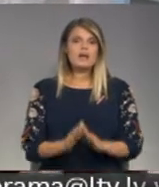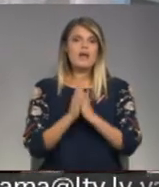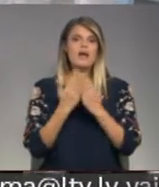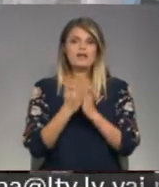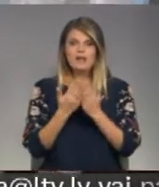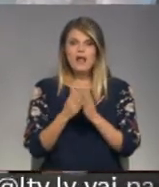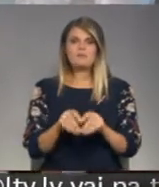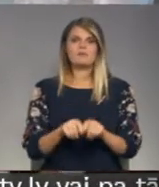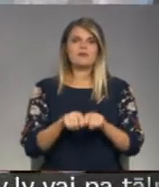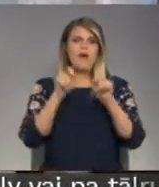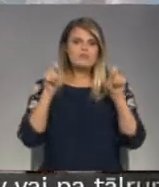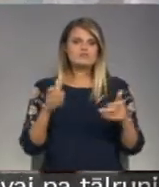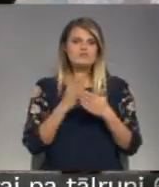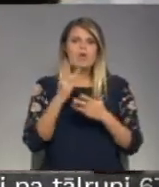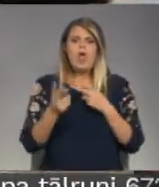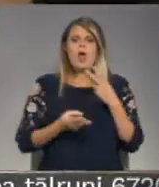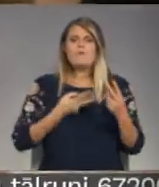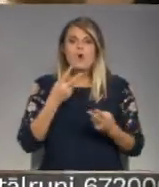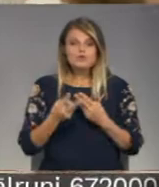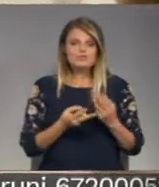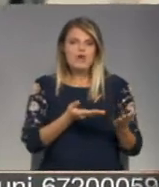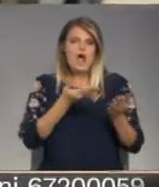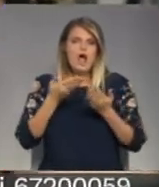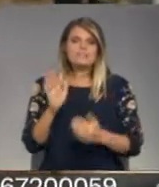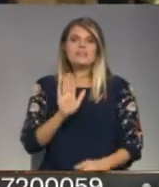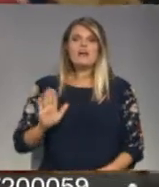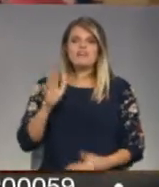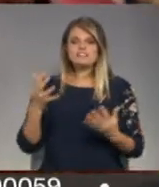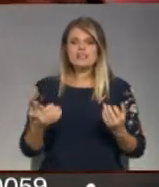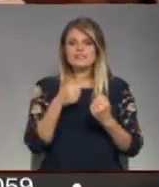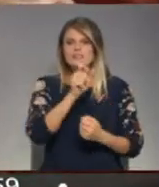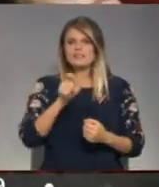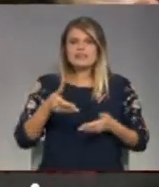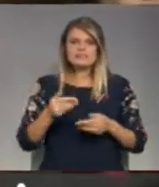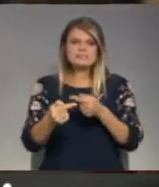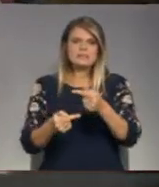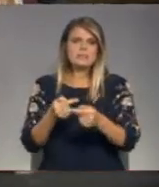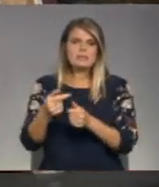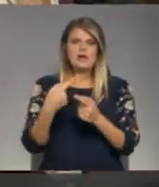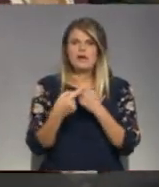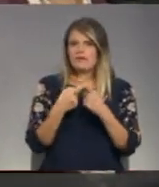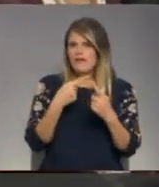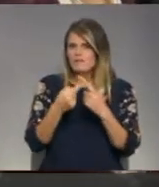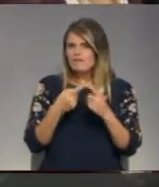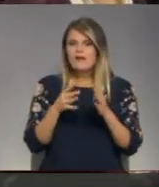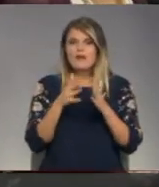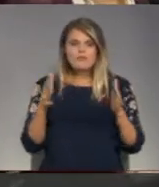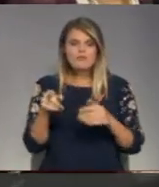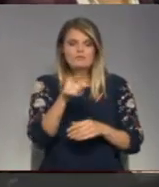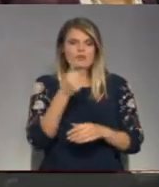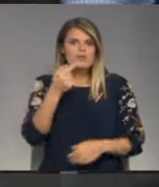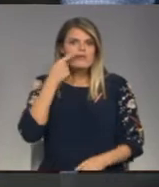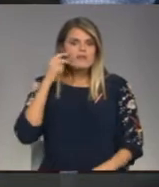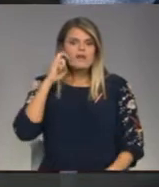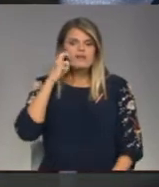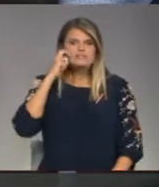Grāmatas atvēršana notiek ļoti emocionāli, uz to aicināta valsts dibinātāju dzimtām piederīgie. Daudzi to, ka viņu tēti